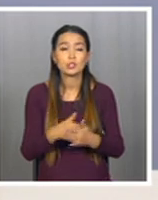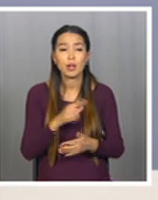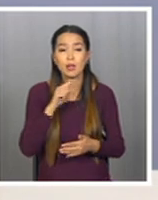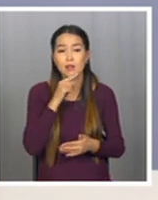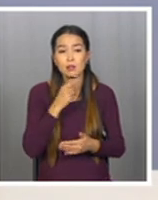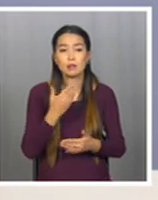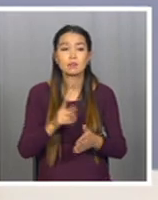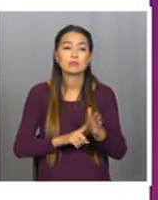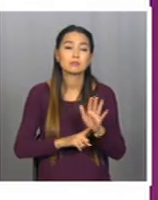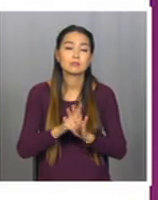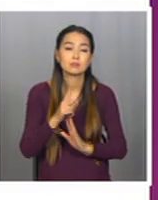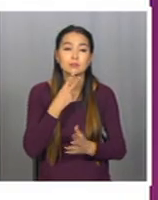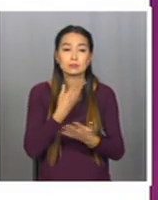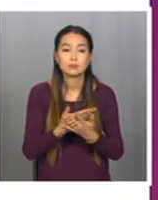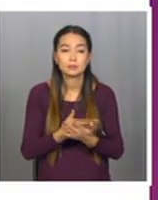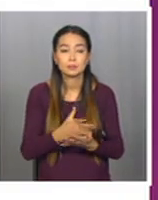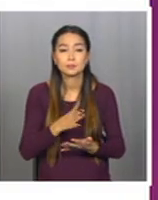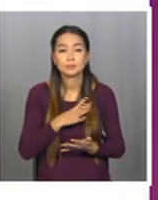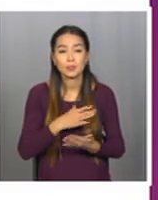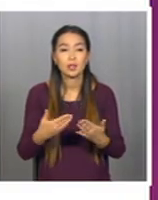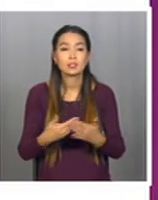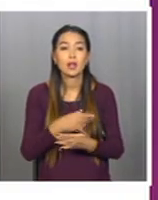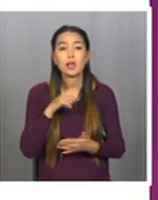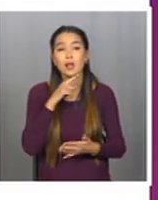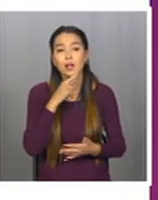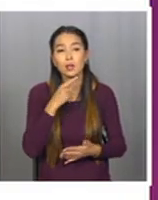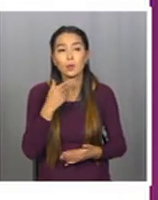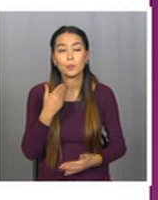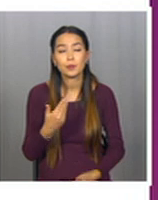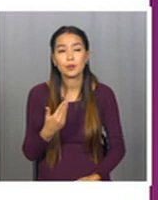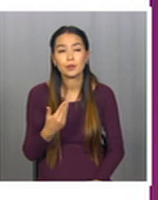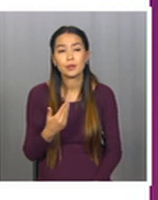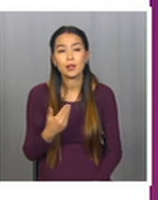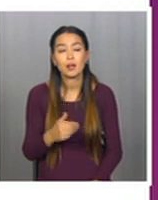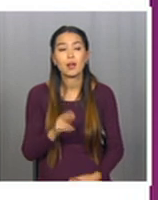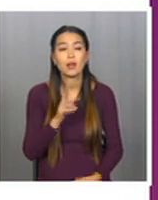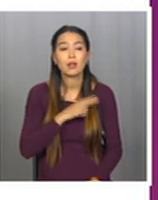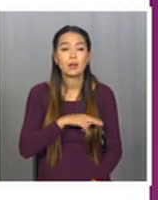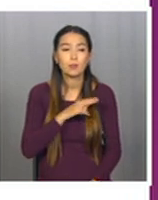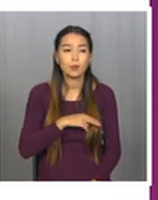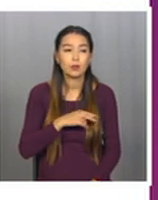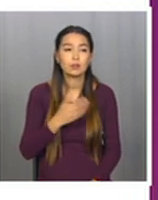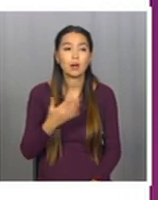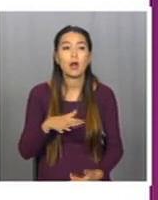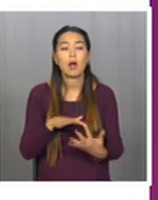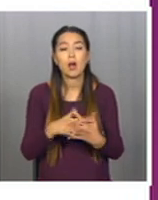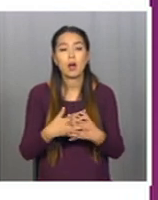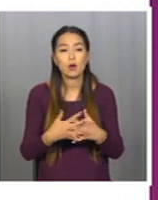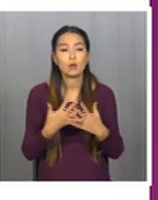басталғанын анықтап көрсетті. Жаңа экономикалық реформалар негізінен ауыл шаруашылығынан бастау